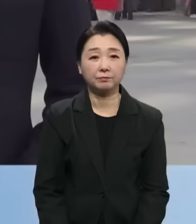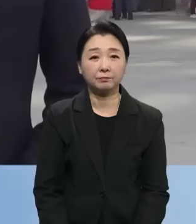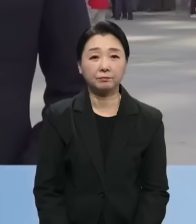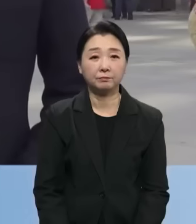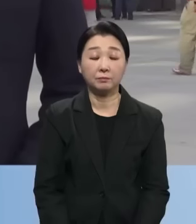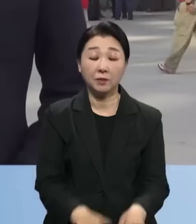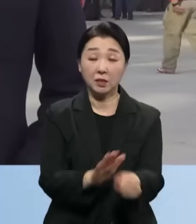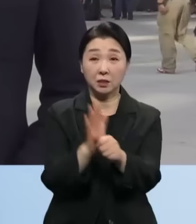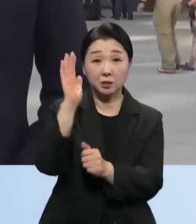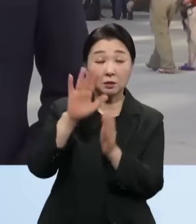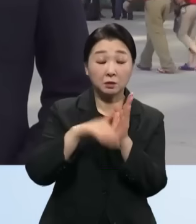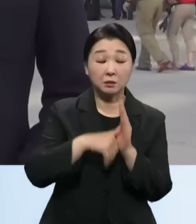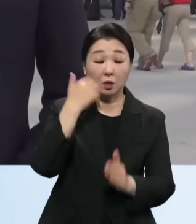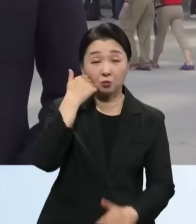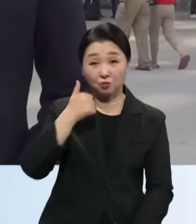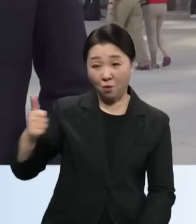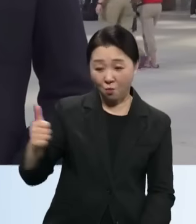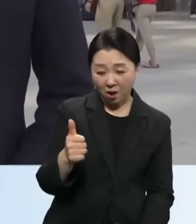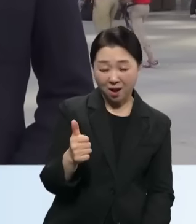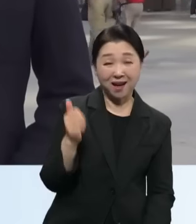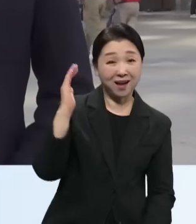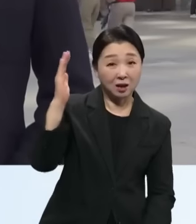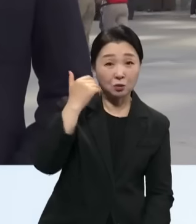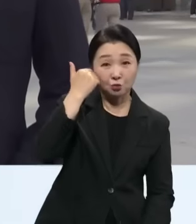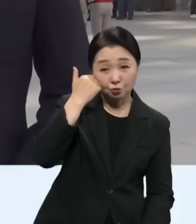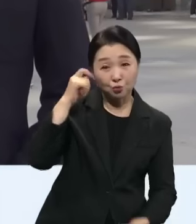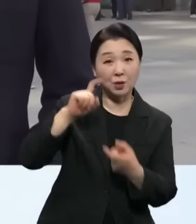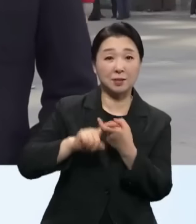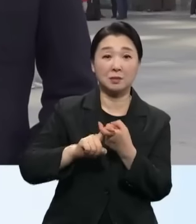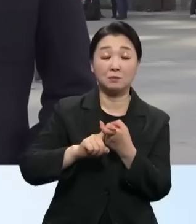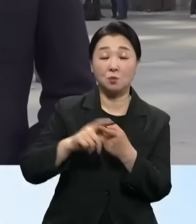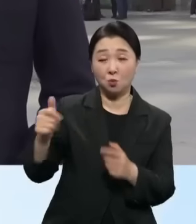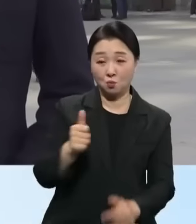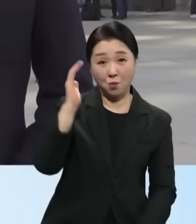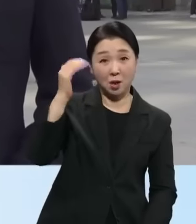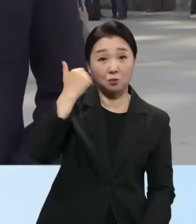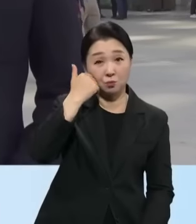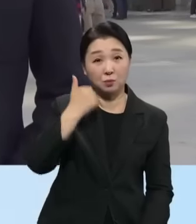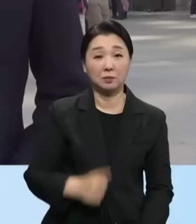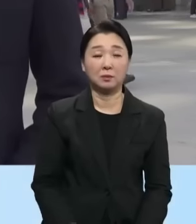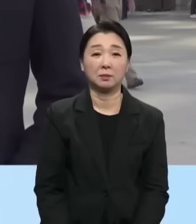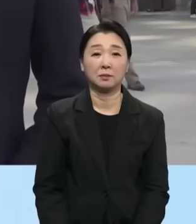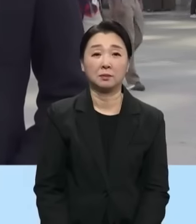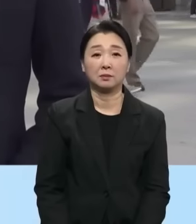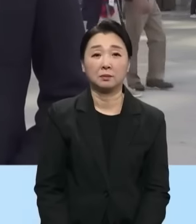지지 연설에 누가 나설지도 관심이 가는 것 같습니다. 오늘은 누가 나섭니까?